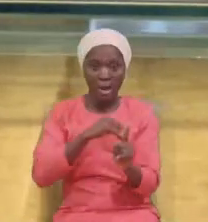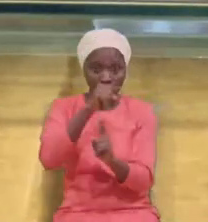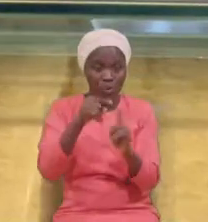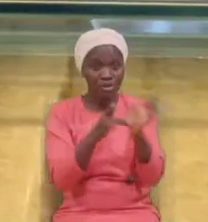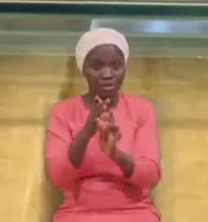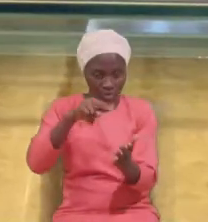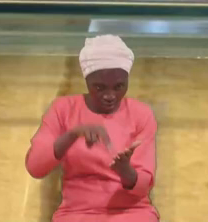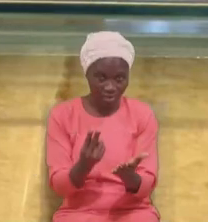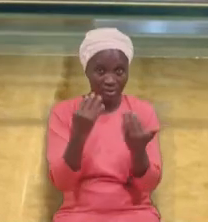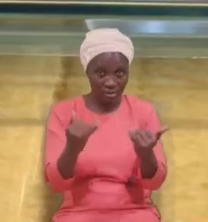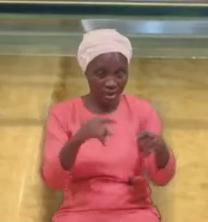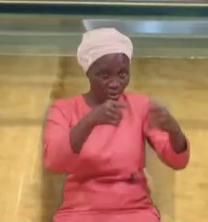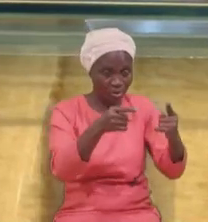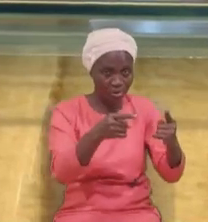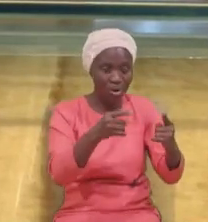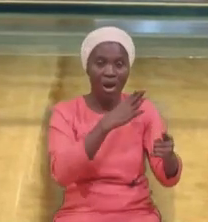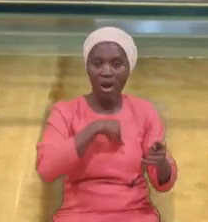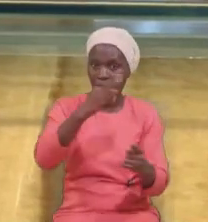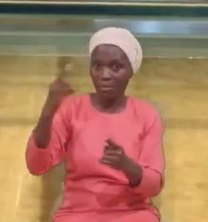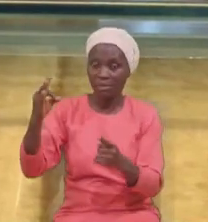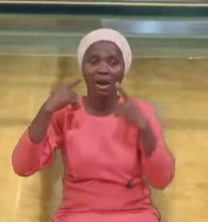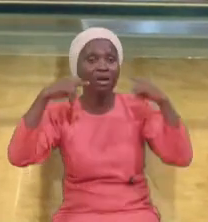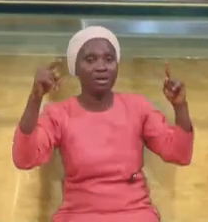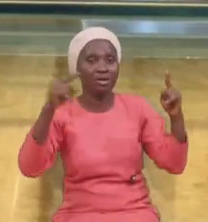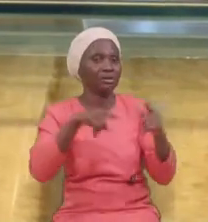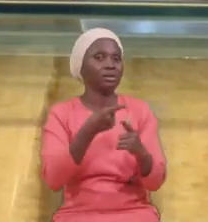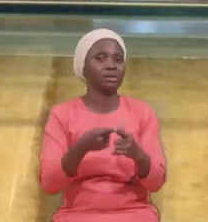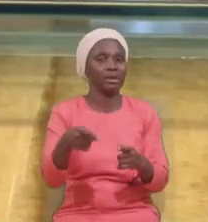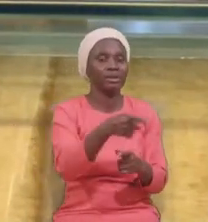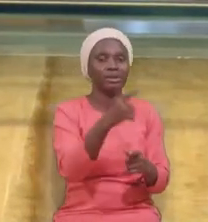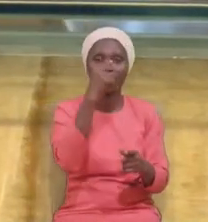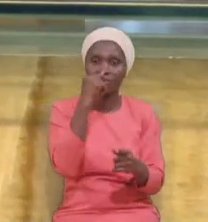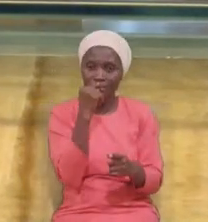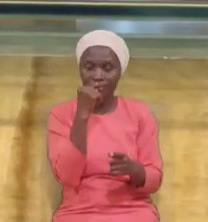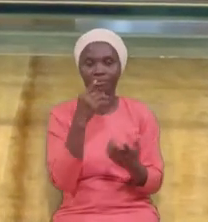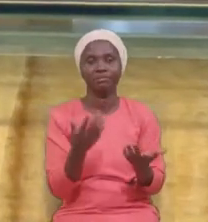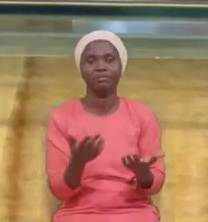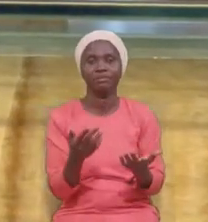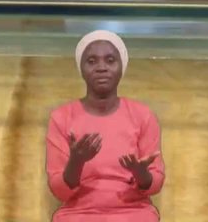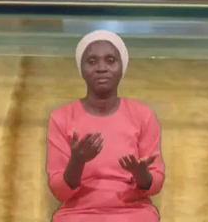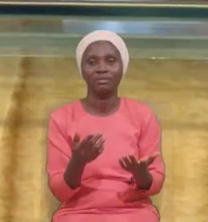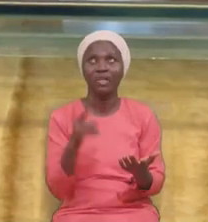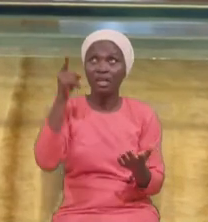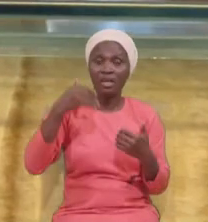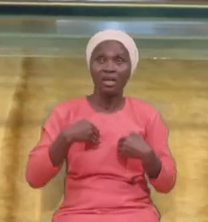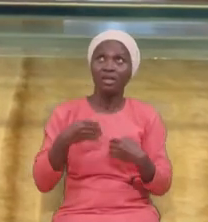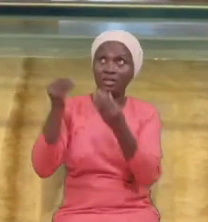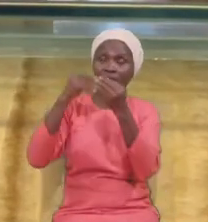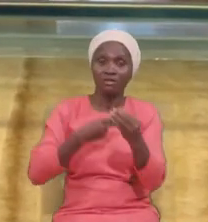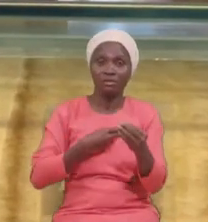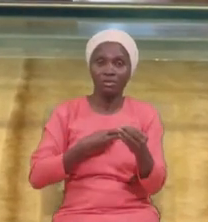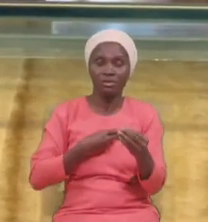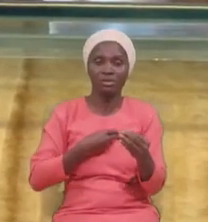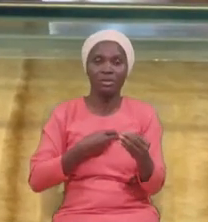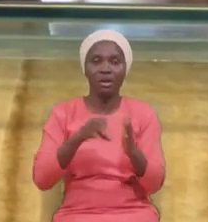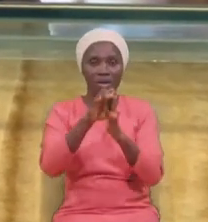quand Jésus a dit, ne dites rien à personne, ils sortent et publient. Mais quand Jésus maintenant dit, maintenant, sortez maintenant, publiez cela, alors ils